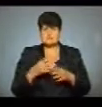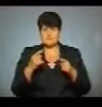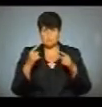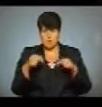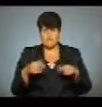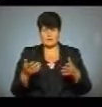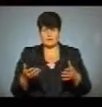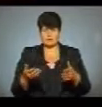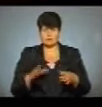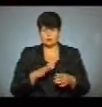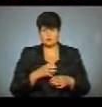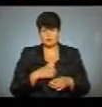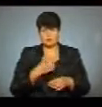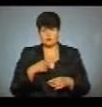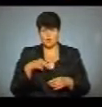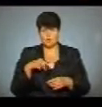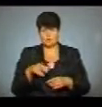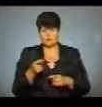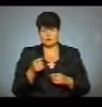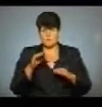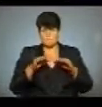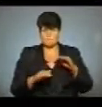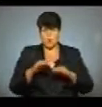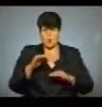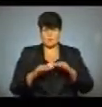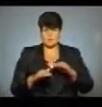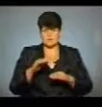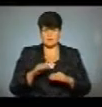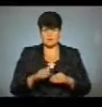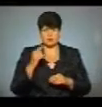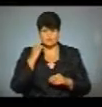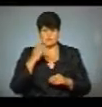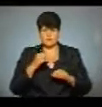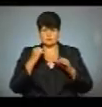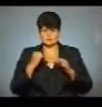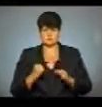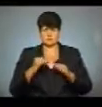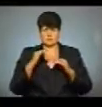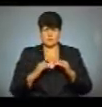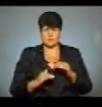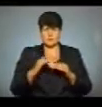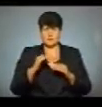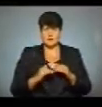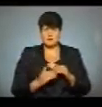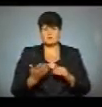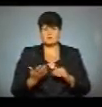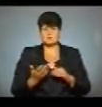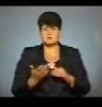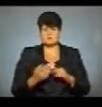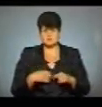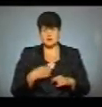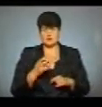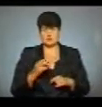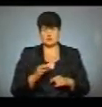провалився. Було страшно ходити, бо дошки прогиналися. Під ногами навіть було чути, як прогинається дошка. Ну це певно, що